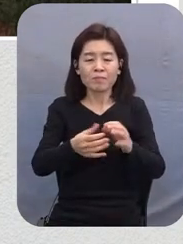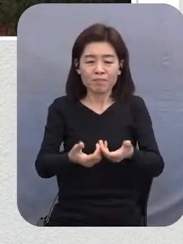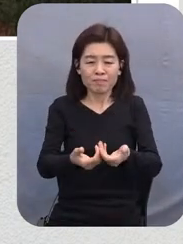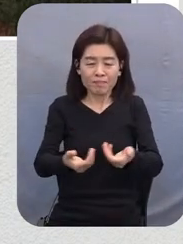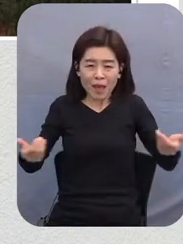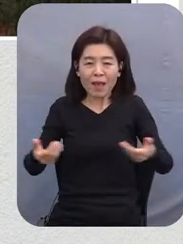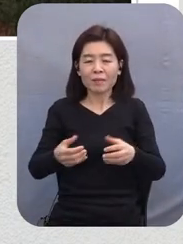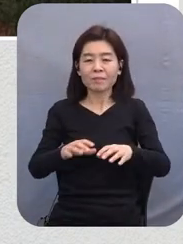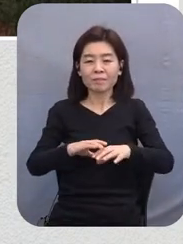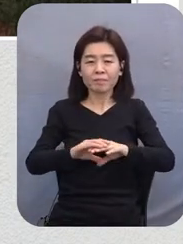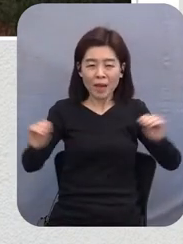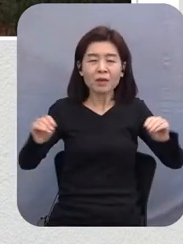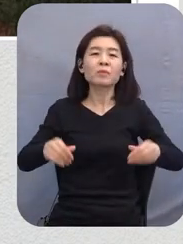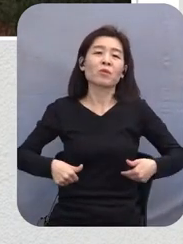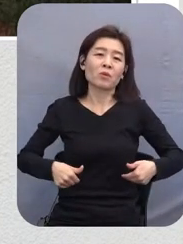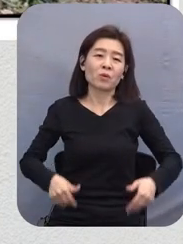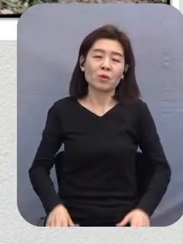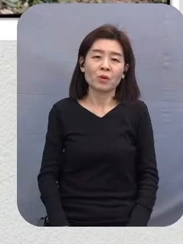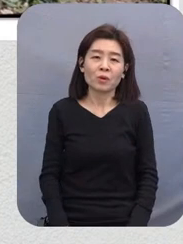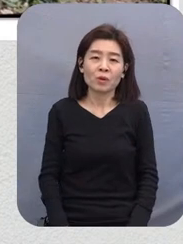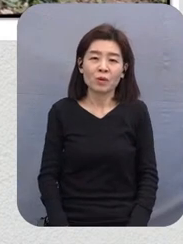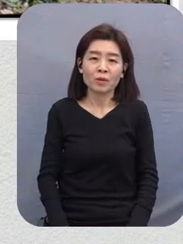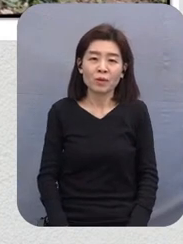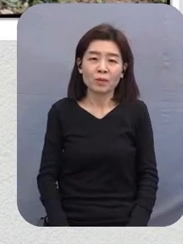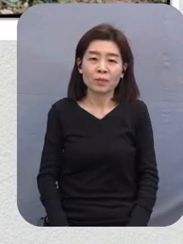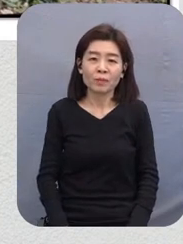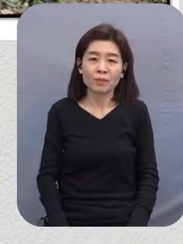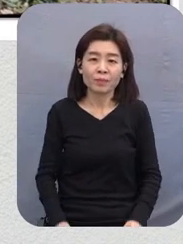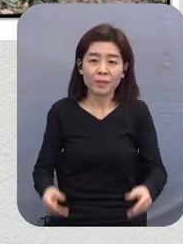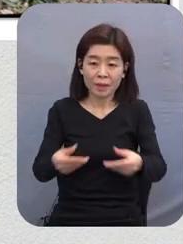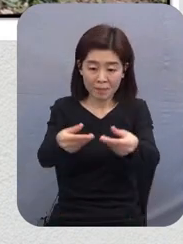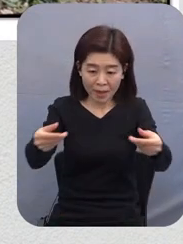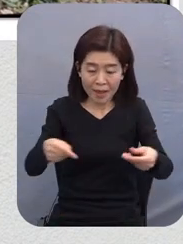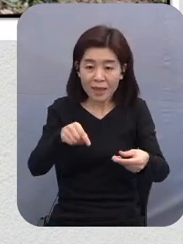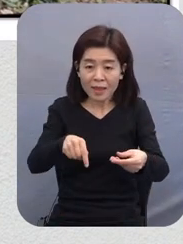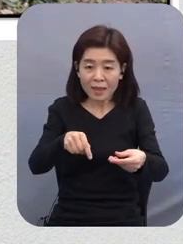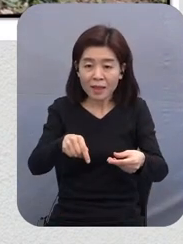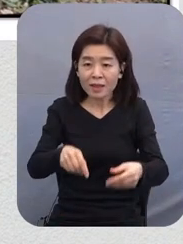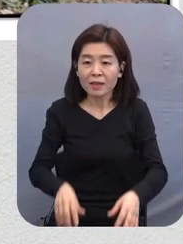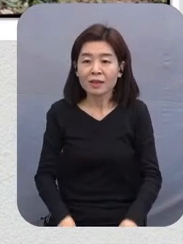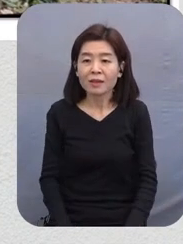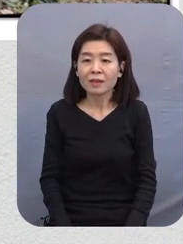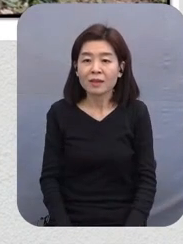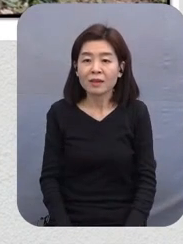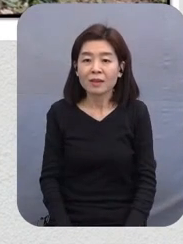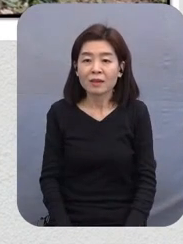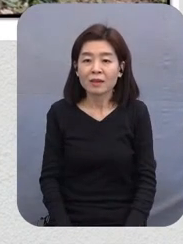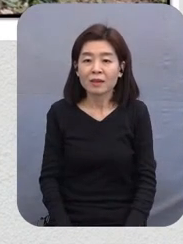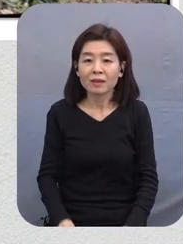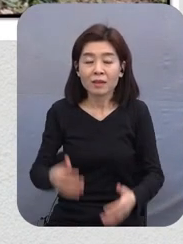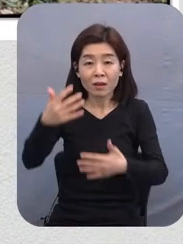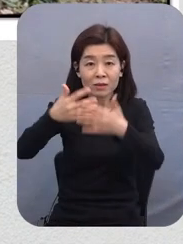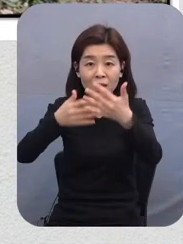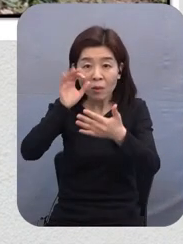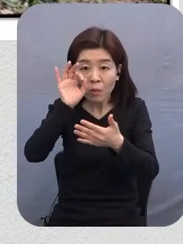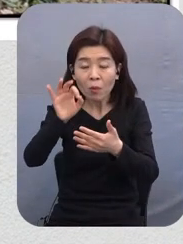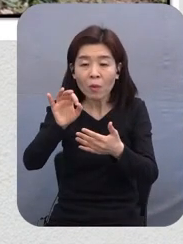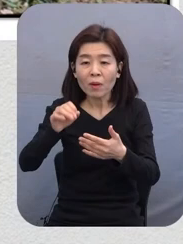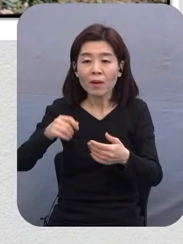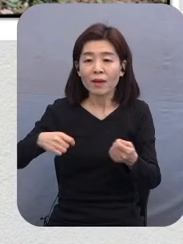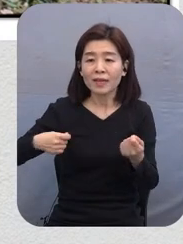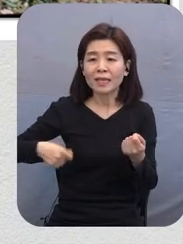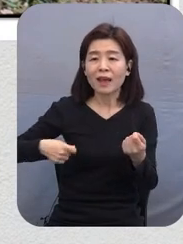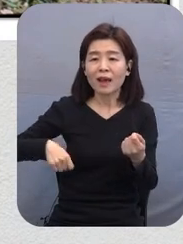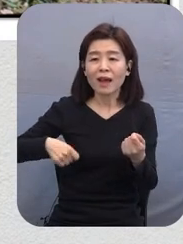것은 여기 그 다음 볼까요? 이 Miss American Pie의 영상을 봤더니 기타가 있어요. 기타 먹고